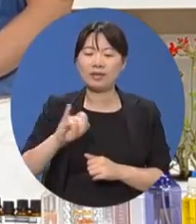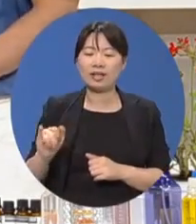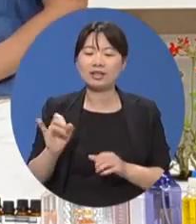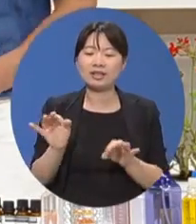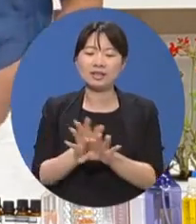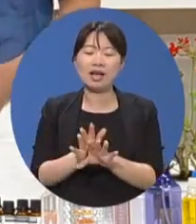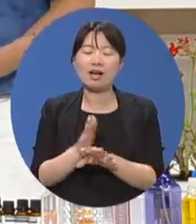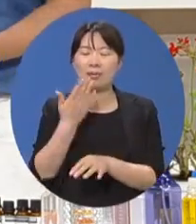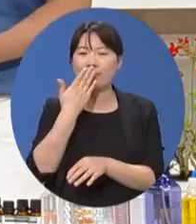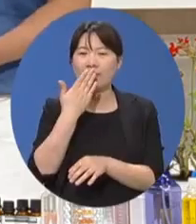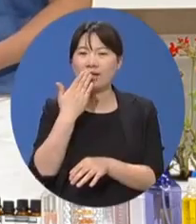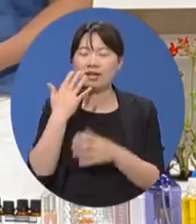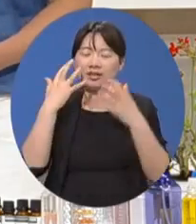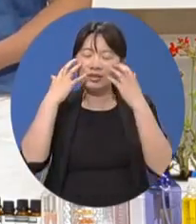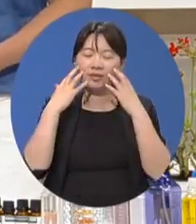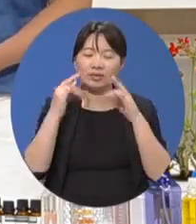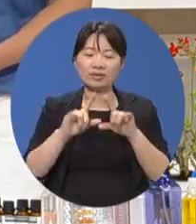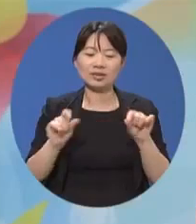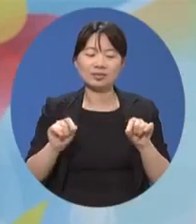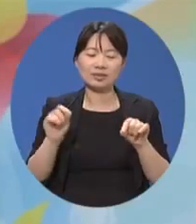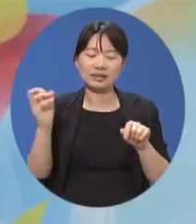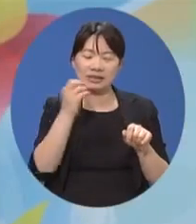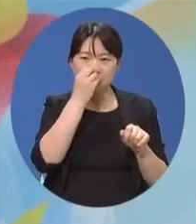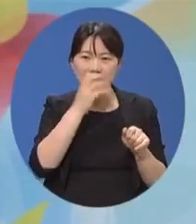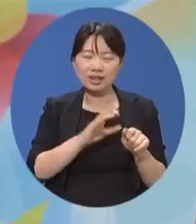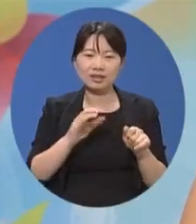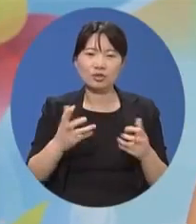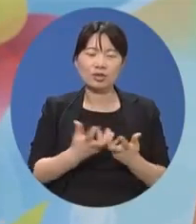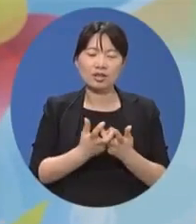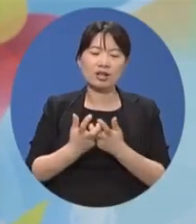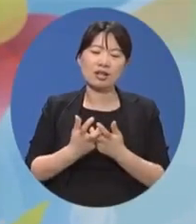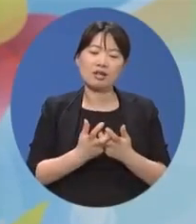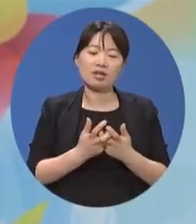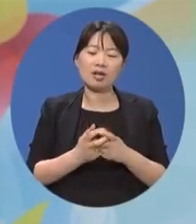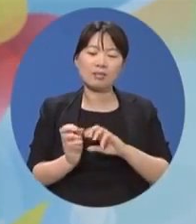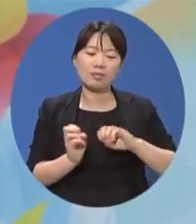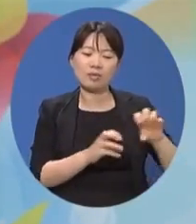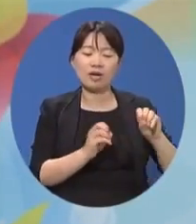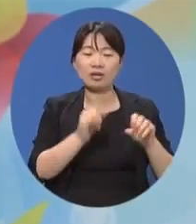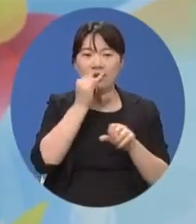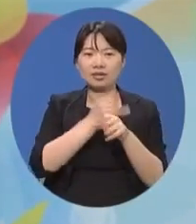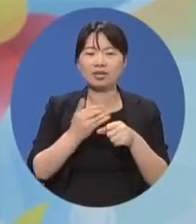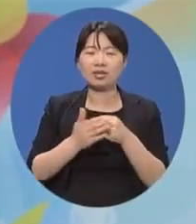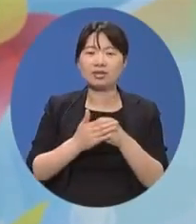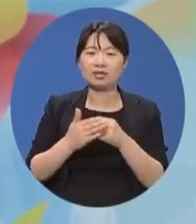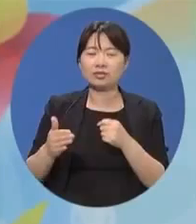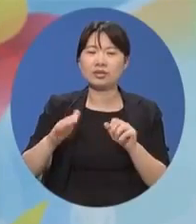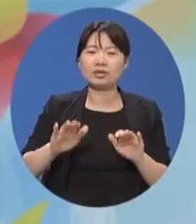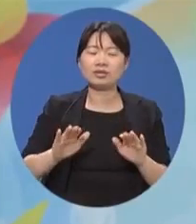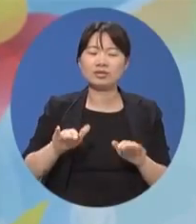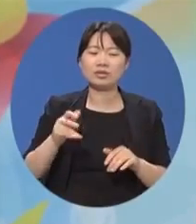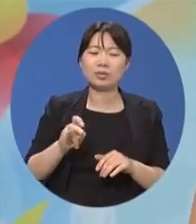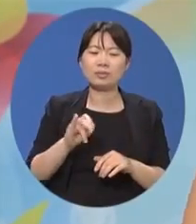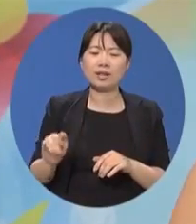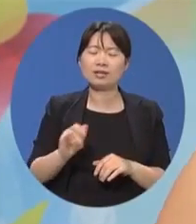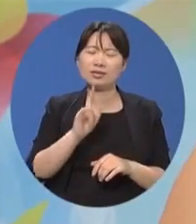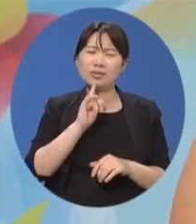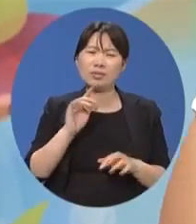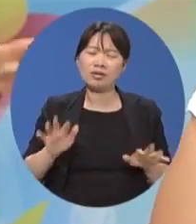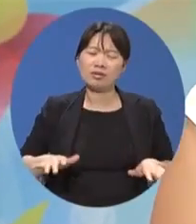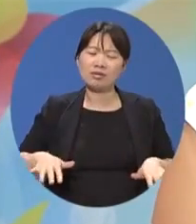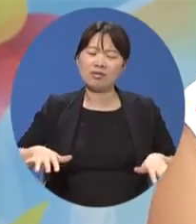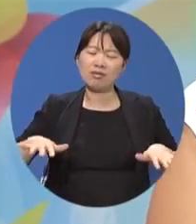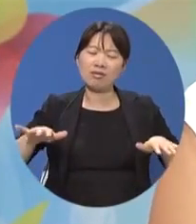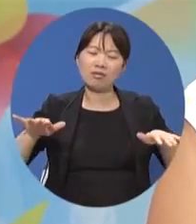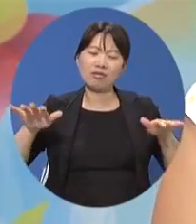여름 용 실 무술을 계획 샌드 꼭 꽉 채워서 한 번도 채워서 버려야 되잖아요 그러니까 초 8 들이 얼마나 라서 아주